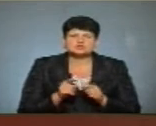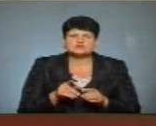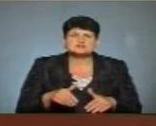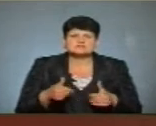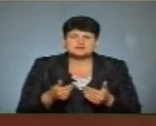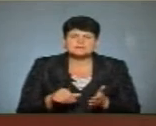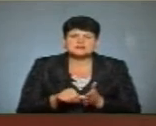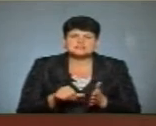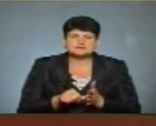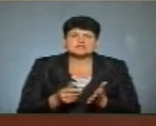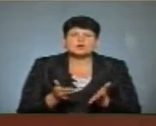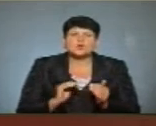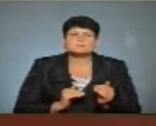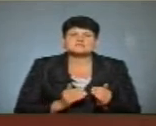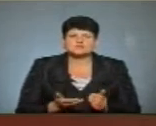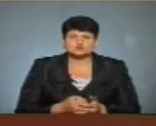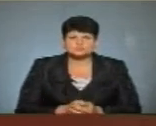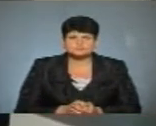зверталися представники саме якого бізнесу?